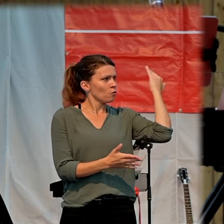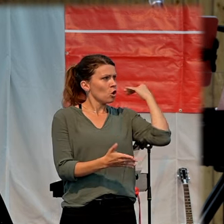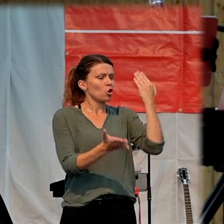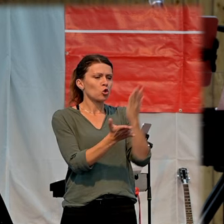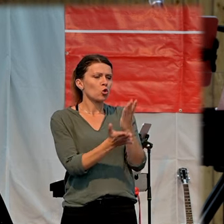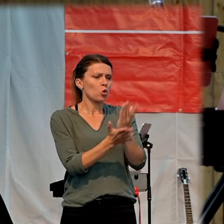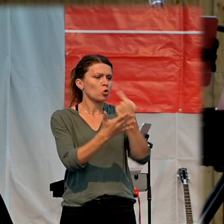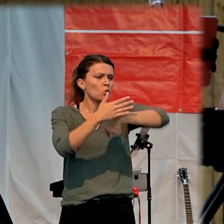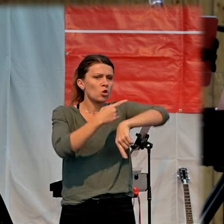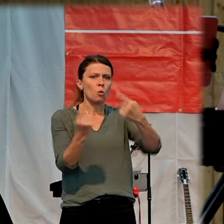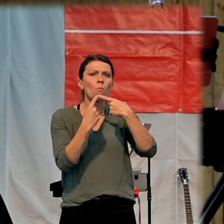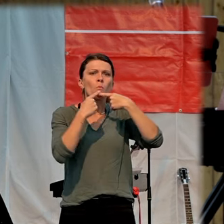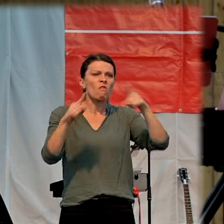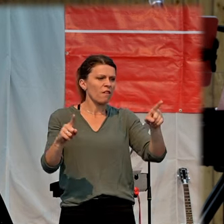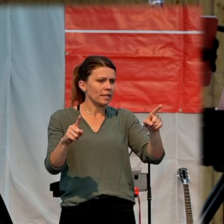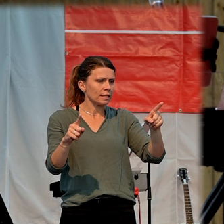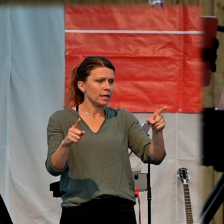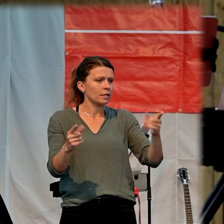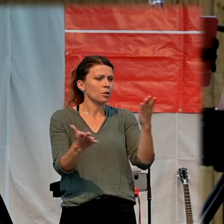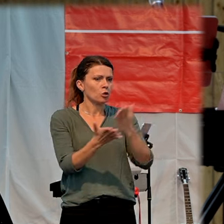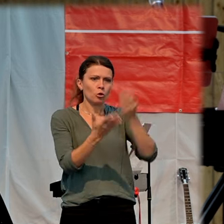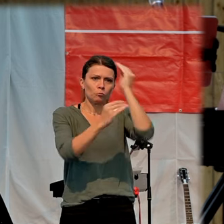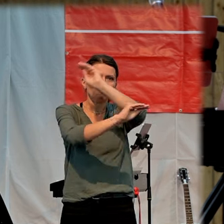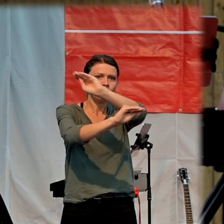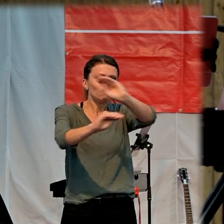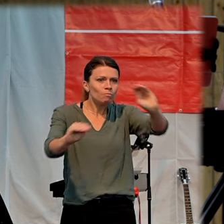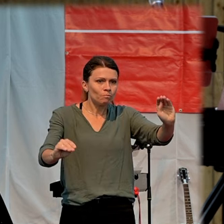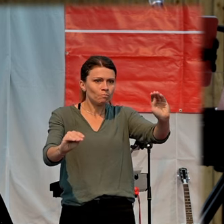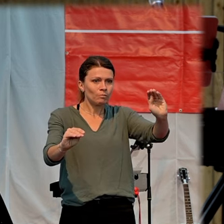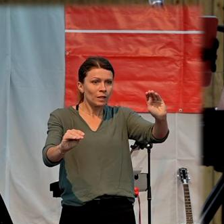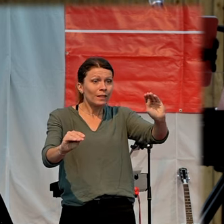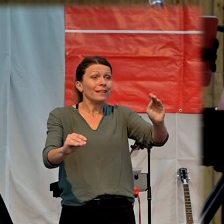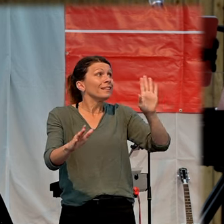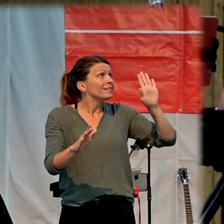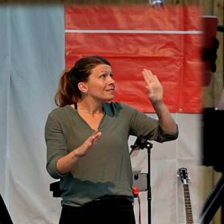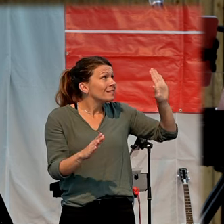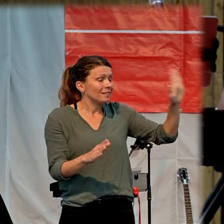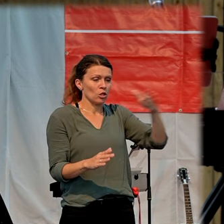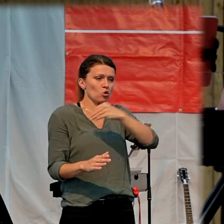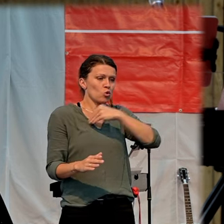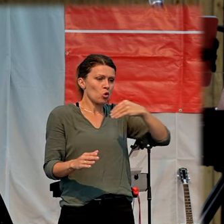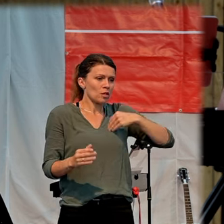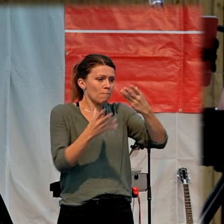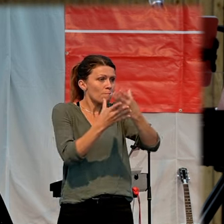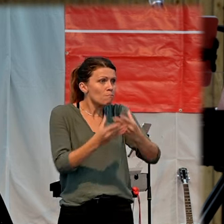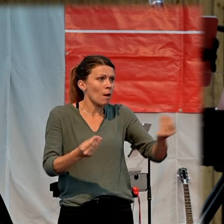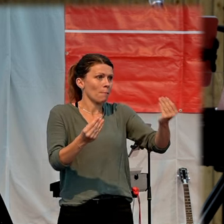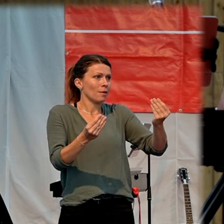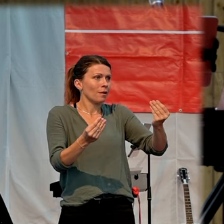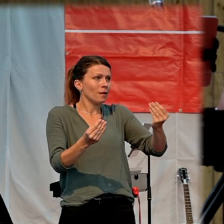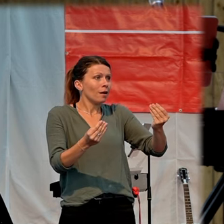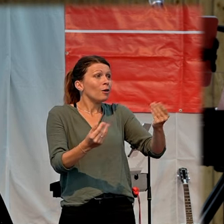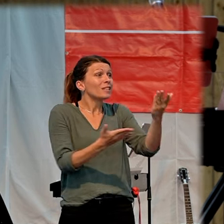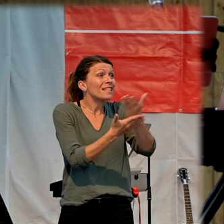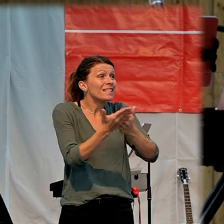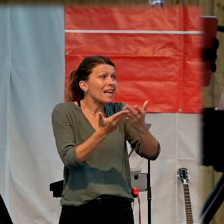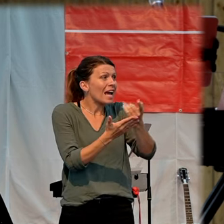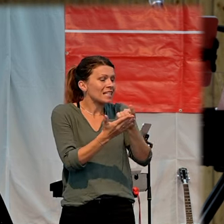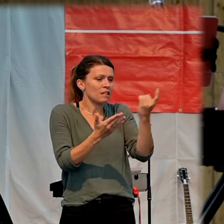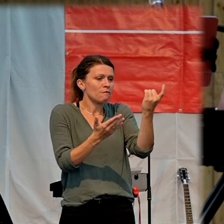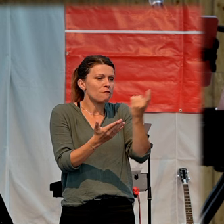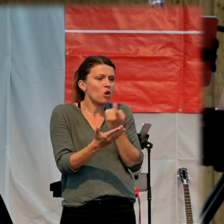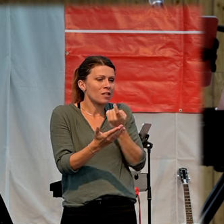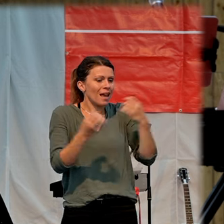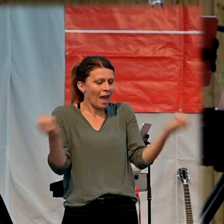Mund aller Propheten, woher eure Sünden ausgetilgt werden, damit Zeichen der Erquickung, griechisch